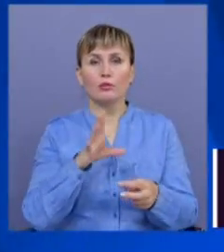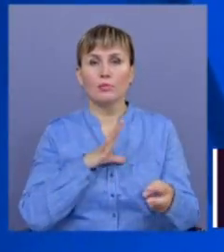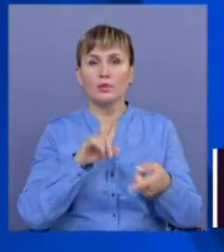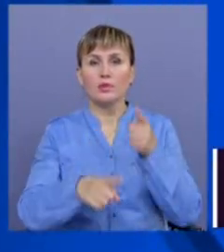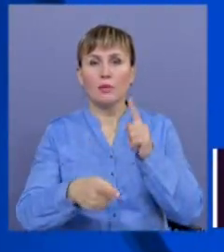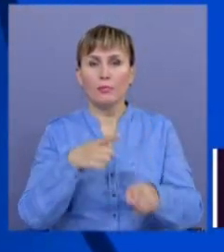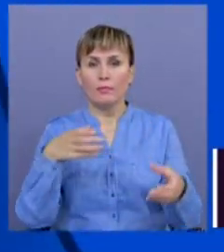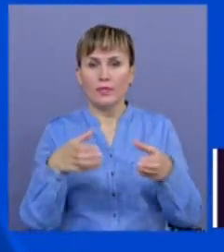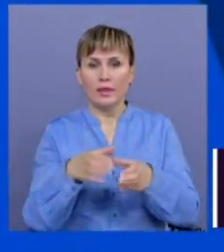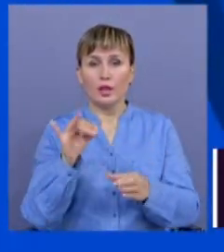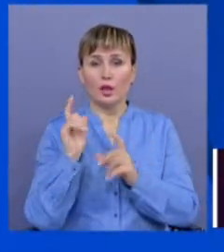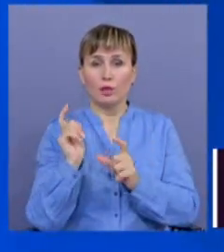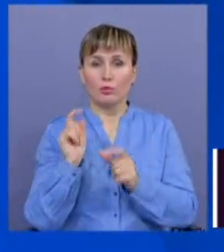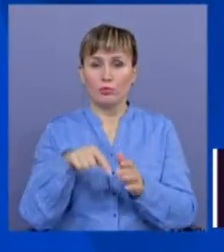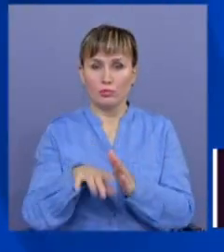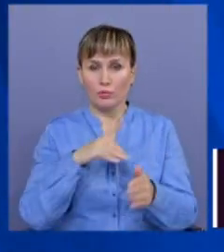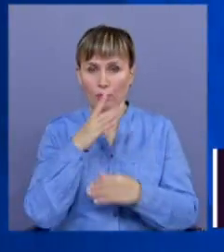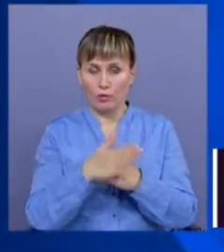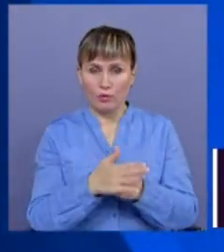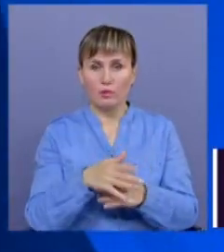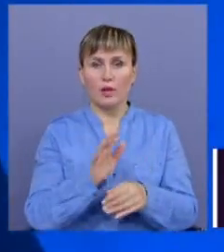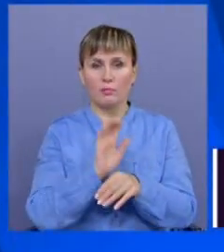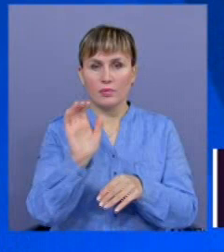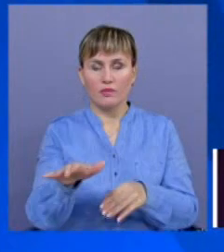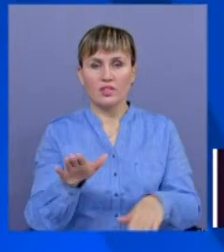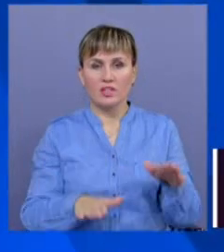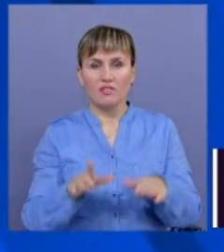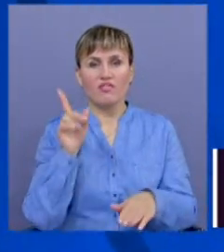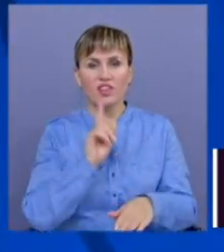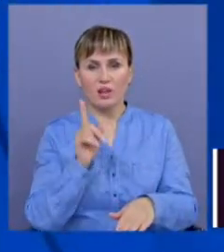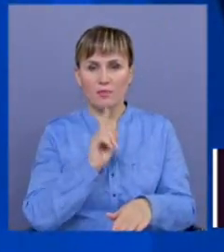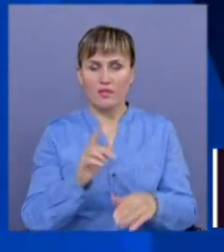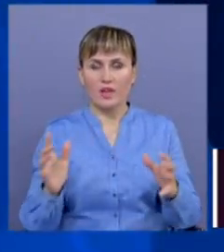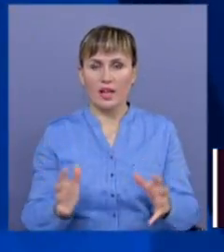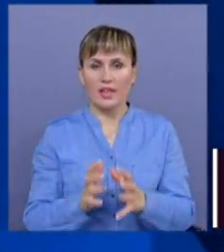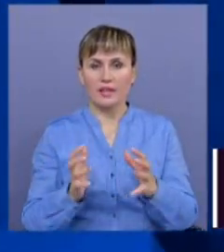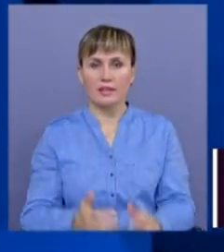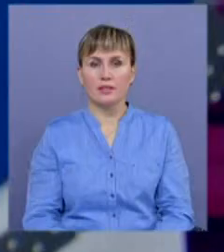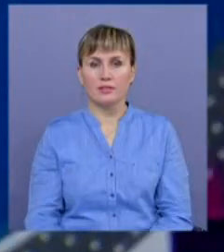сообщников. А груз весом более 2 центнеров отправлен на склад временного хранения.